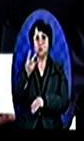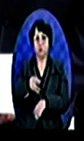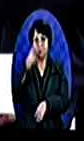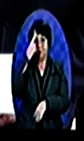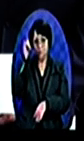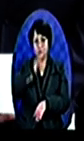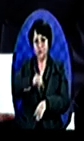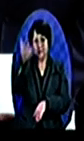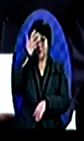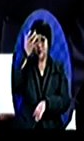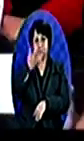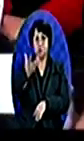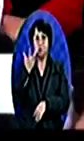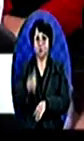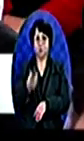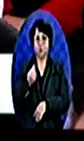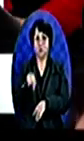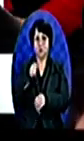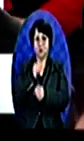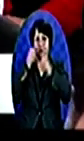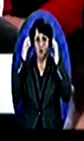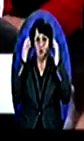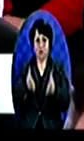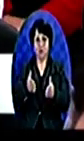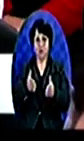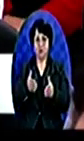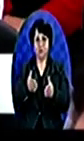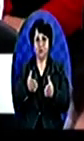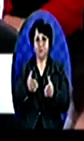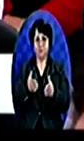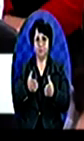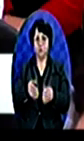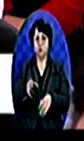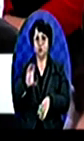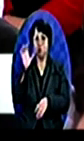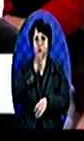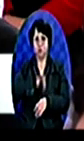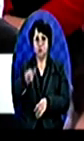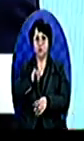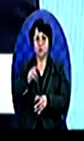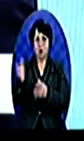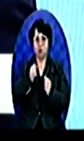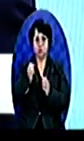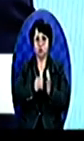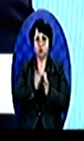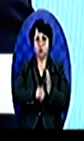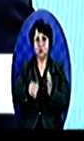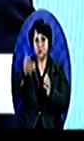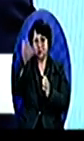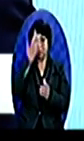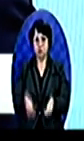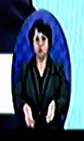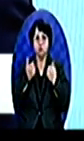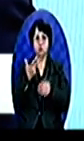Монгол улсын засгийн газар үнэхээр энэ ажилд анхаарал тавьж солонгос улсаас авах засгийн газрын